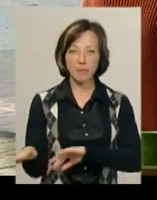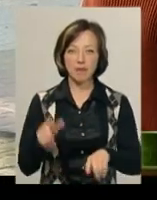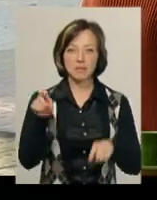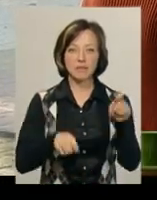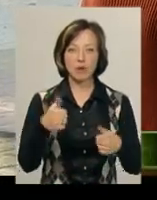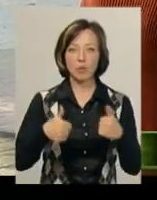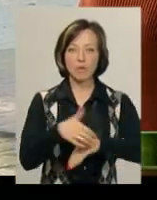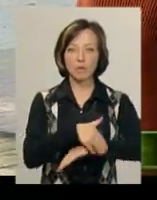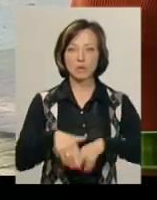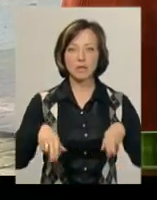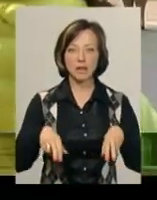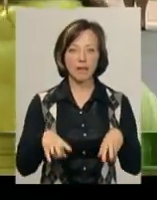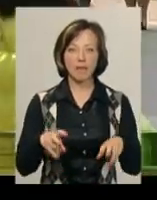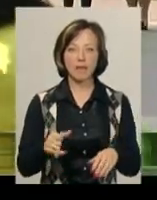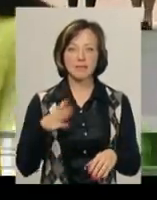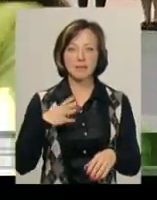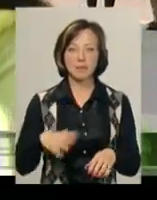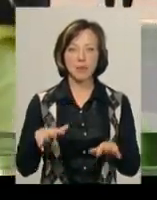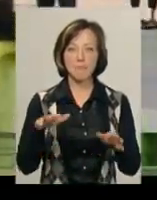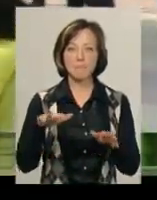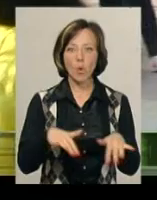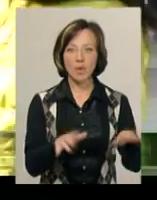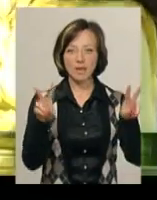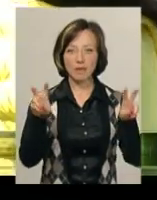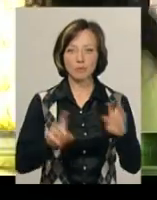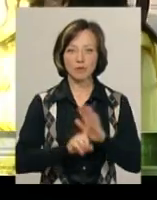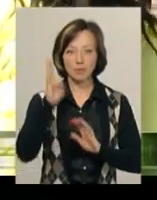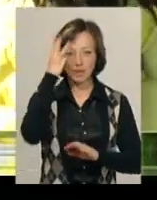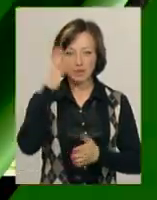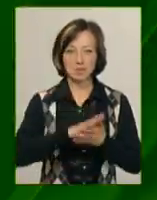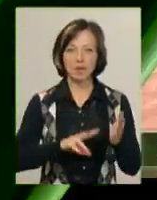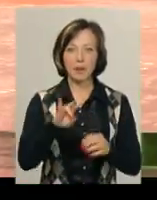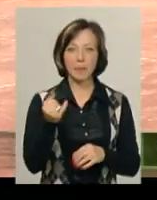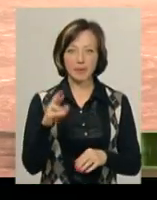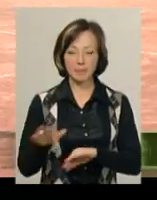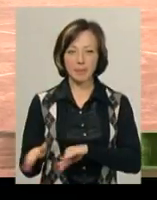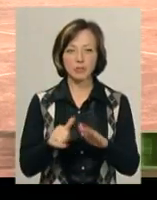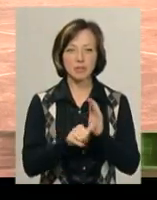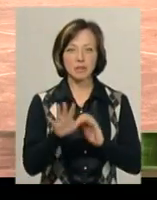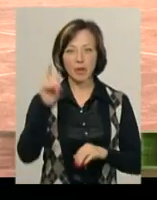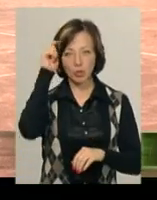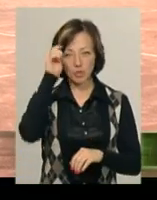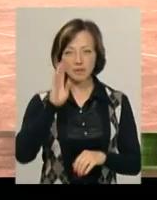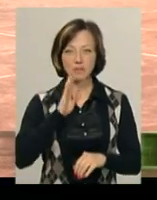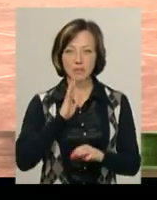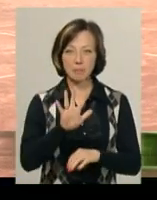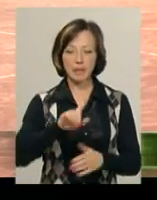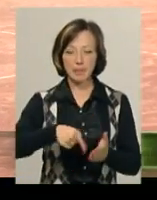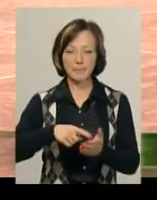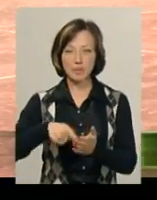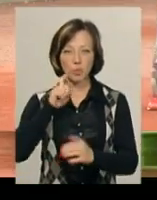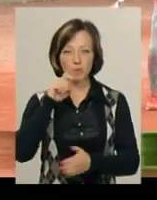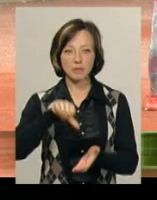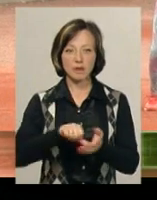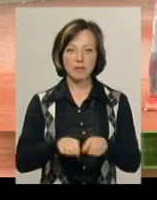Фестиваль-конкурс вуличних танців «Нестримний потік» розпочався в Хмельницькому і триватиме впродовж липня. 65 юнаків та дівчат з 5 міст України